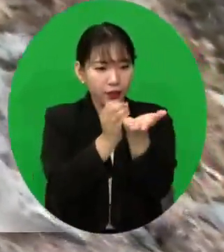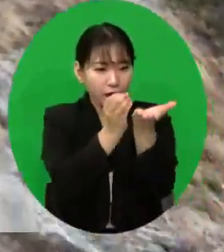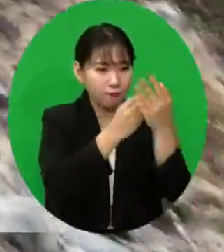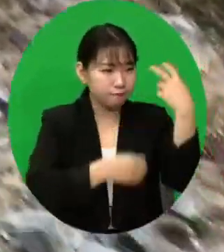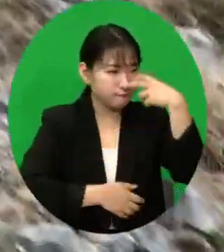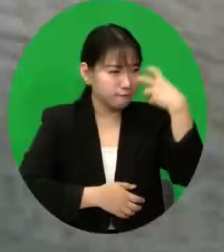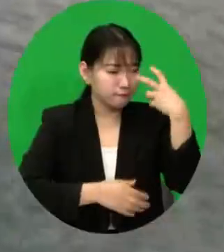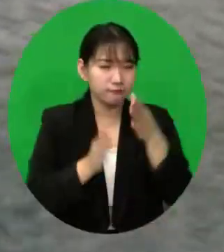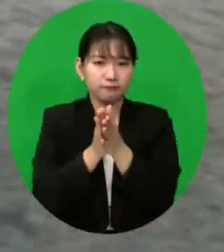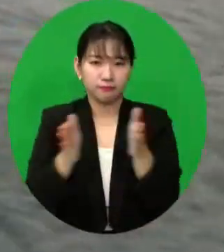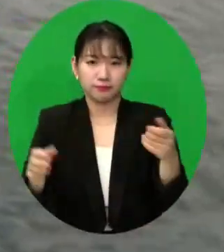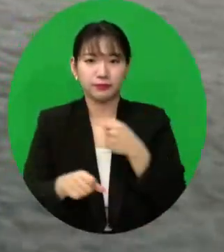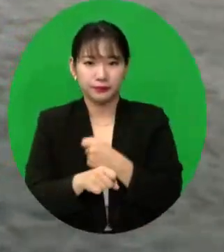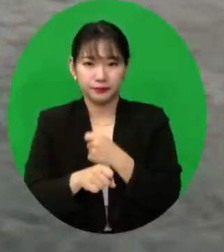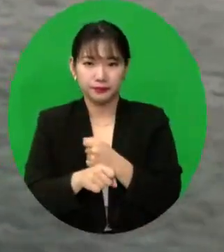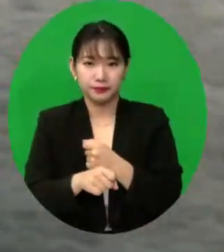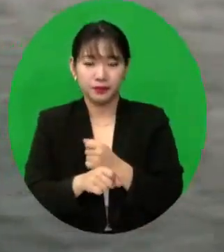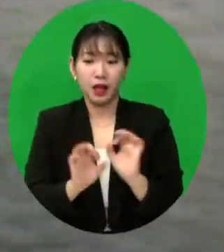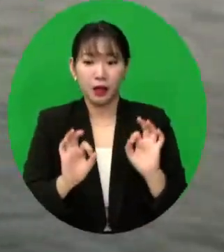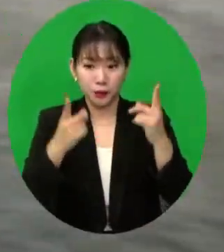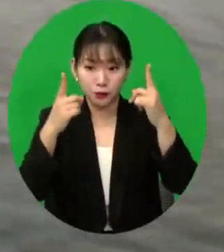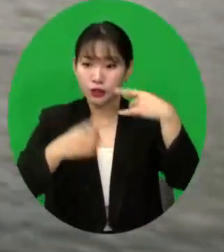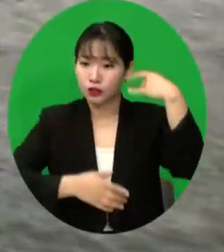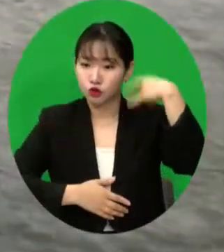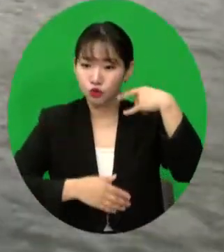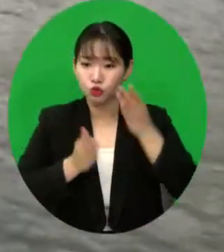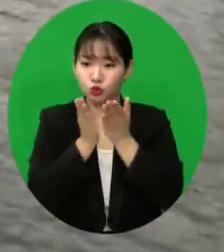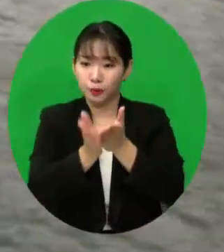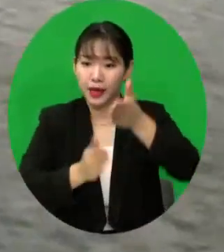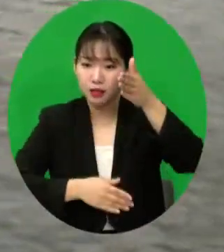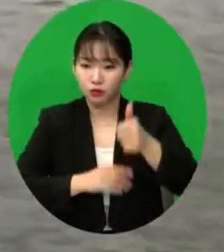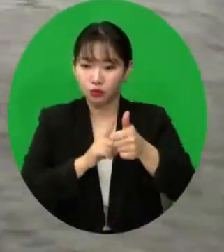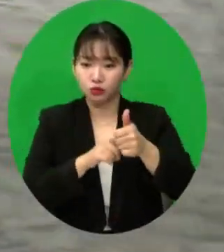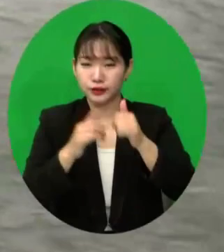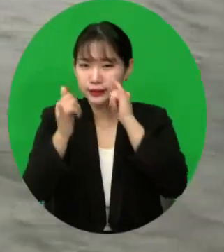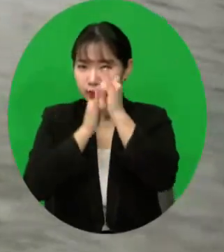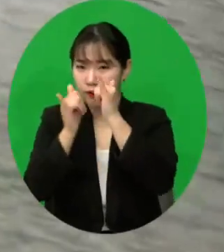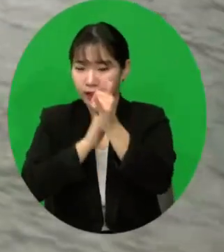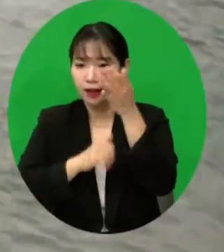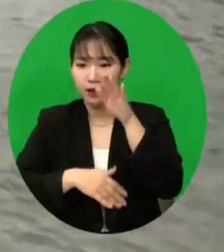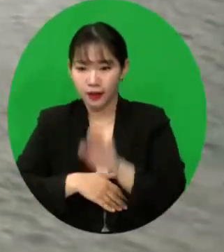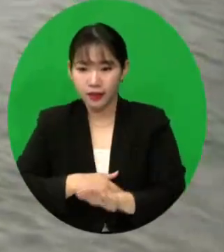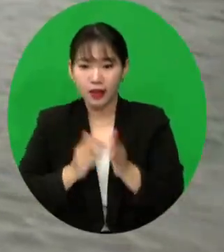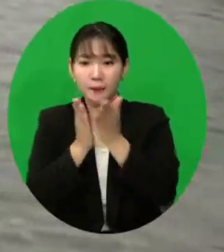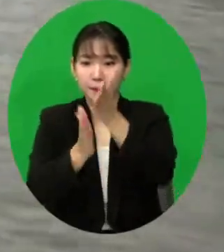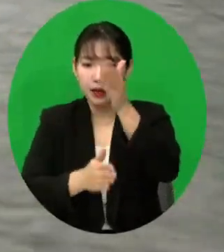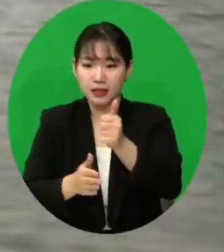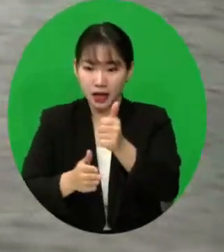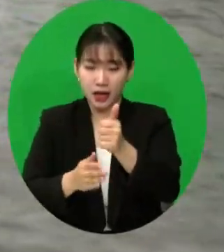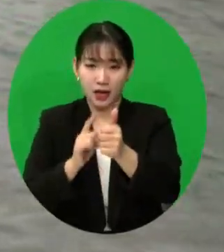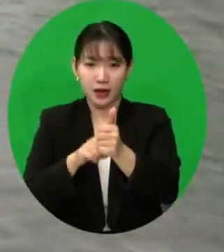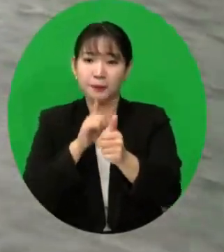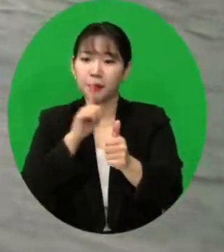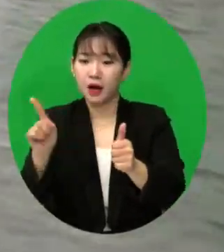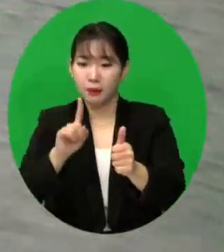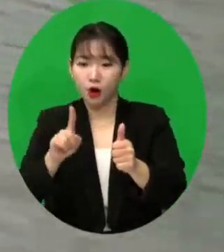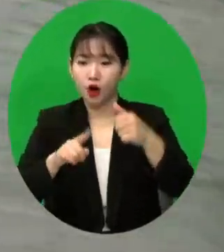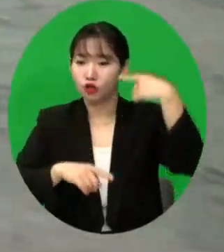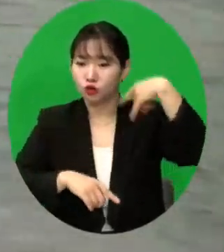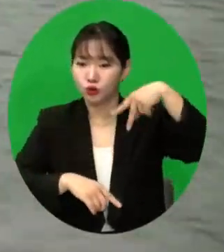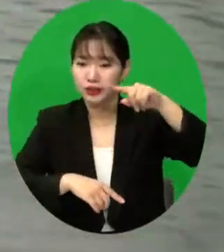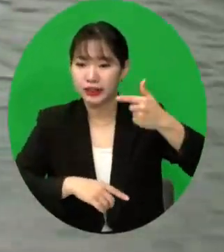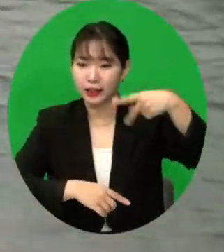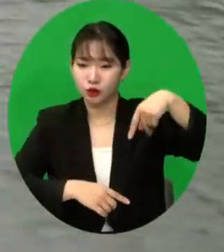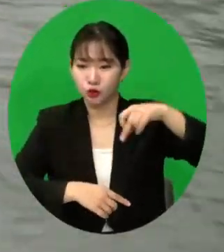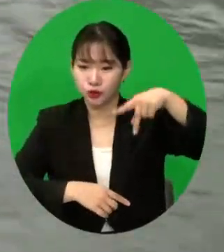수색에 나섰습니다. 동시에 중국 화물선 선주와 연락을 시도했는데 선주로부터 중국 산둥성 위에시의